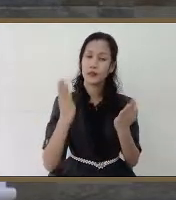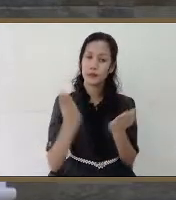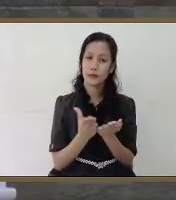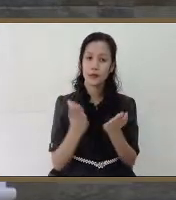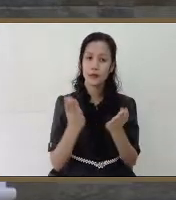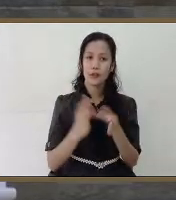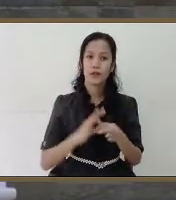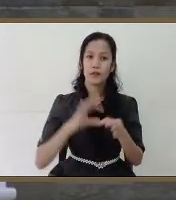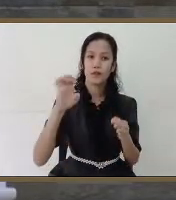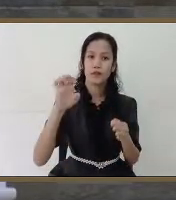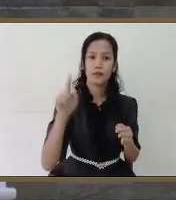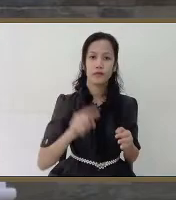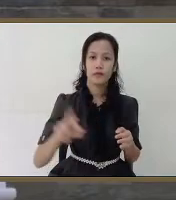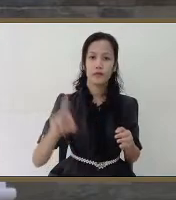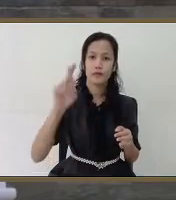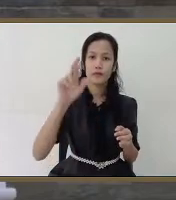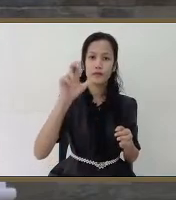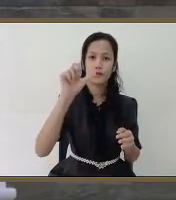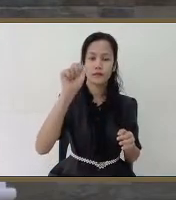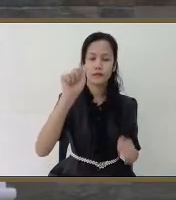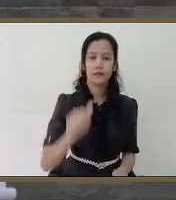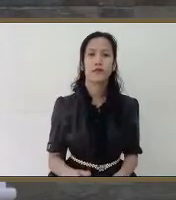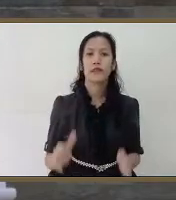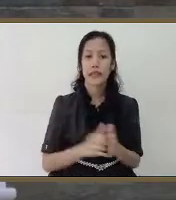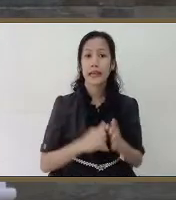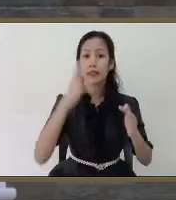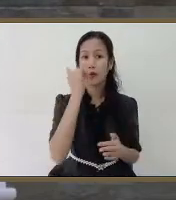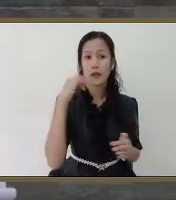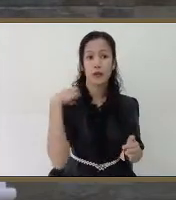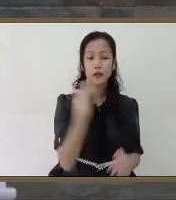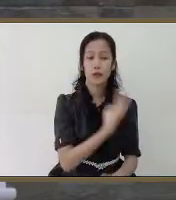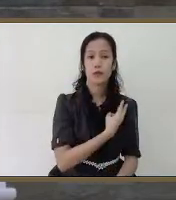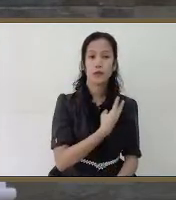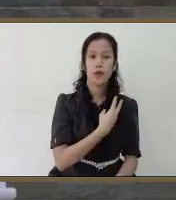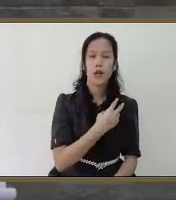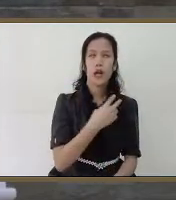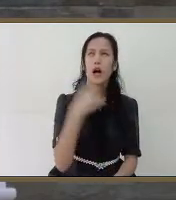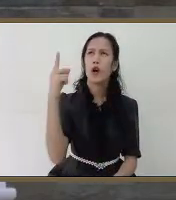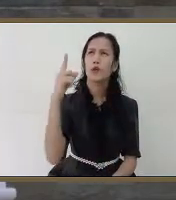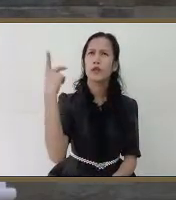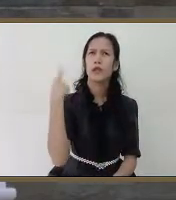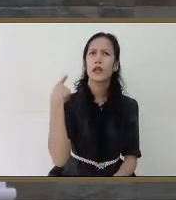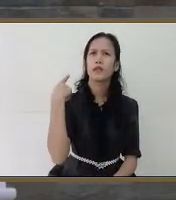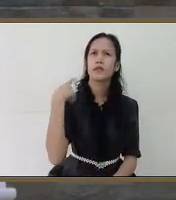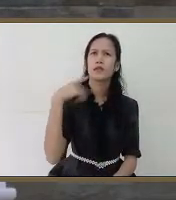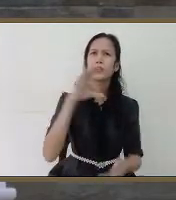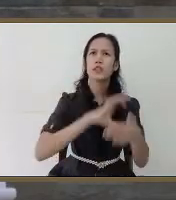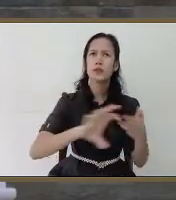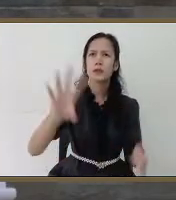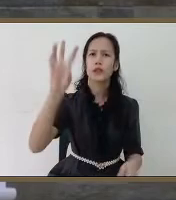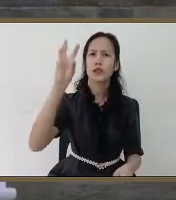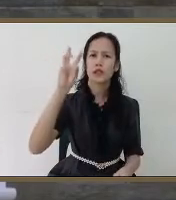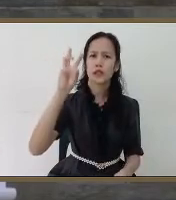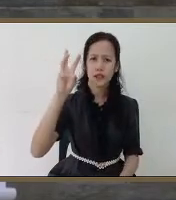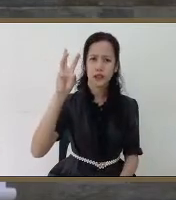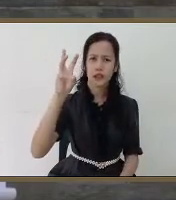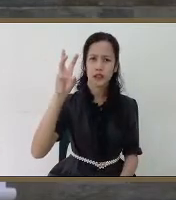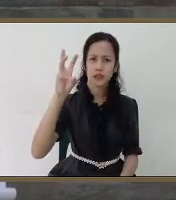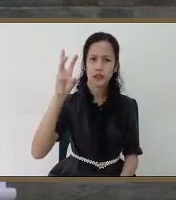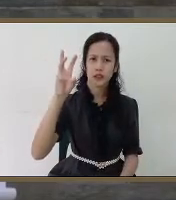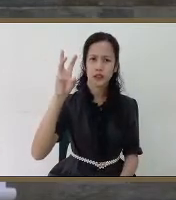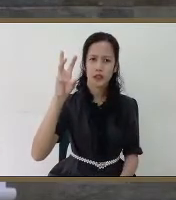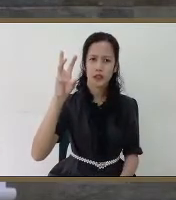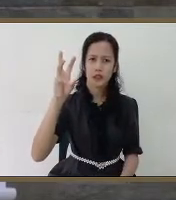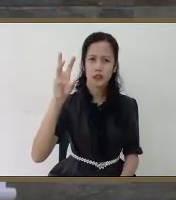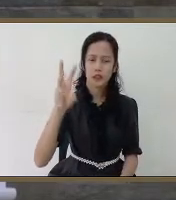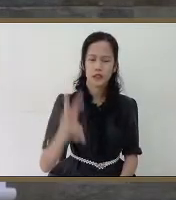makikita natin, nandudulang yan sa stage 1. Kaya nga, hanggang chapter 6 lang po eh. Diba? Yung last verse na binigay ko sa inyo, yung temple finished, the victory